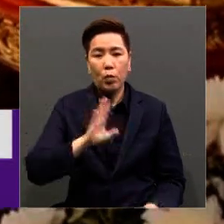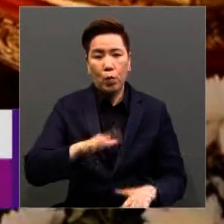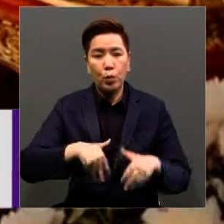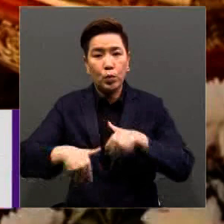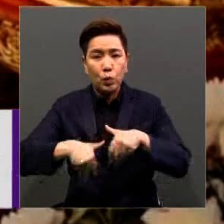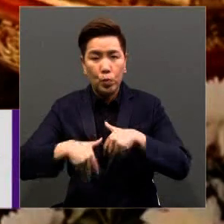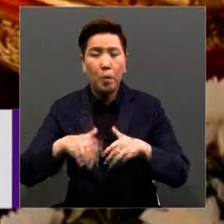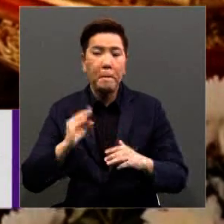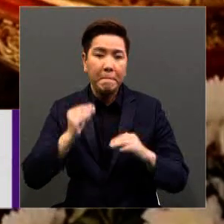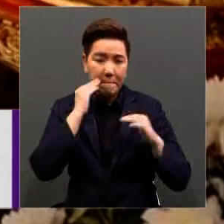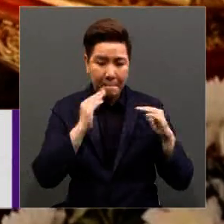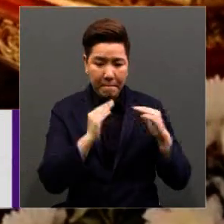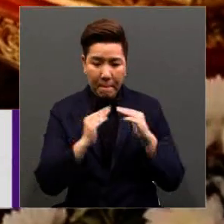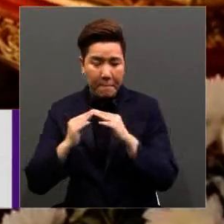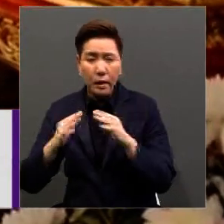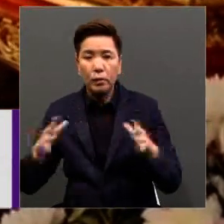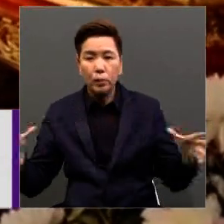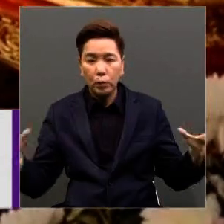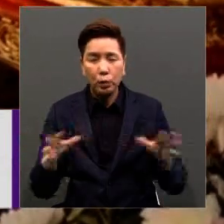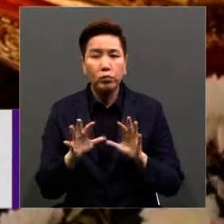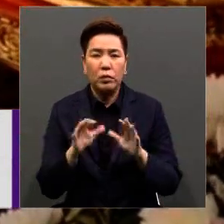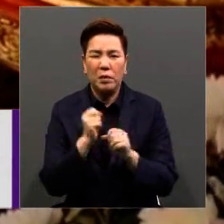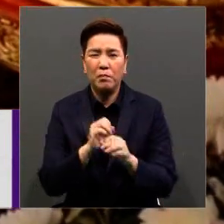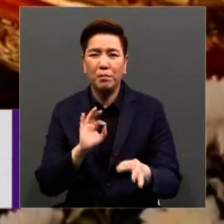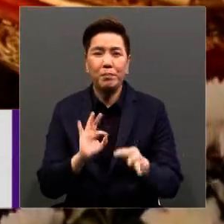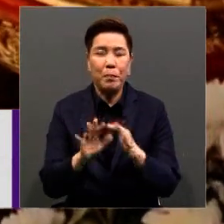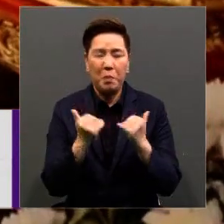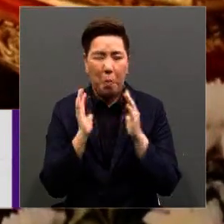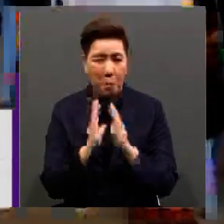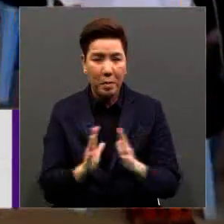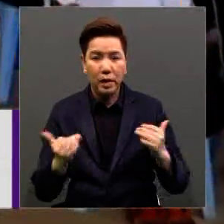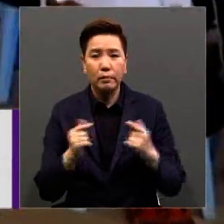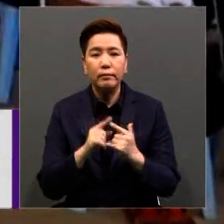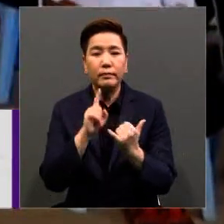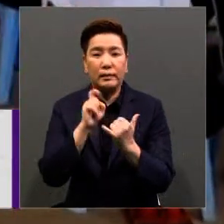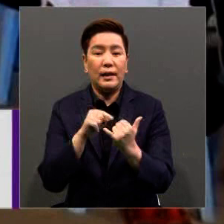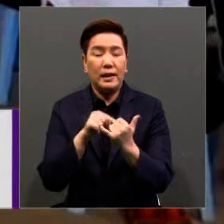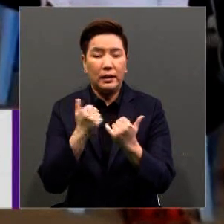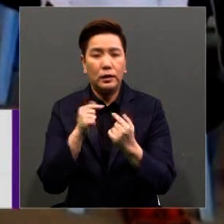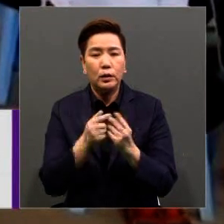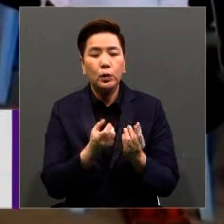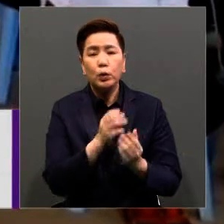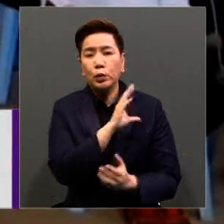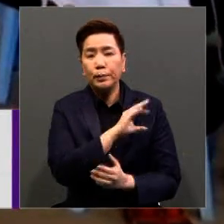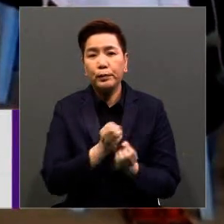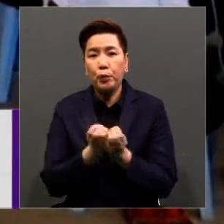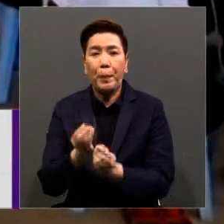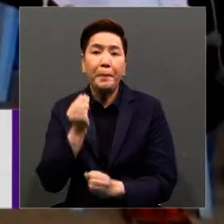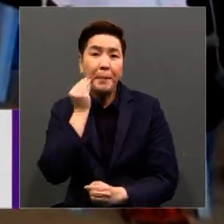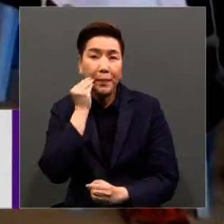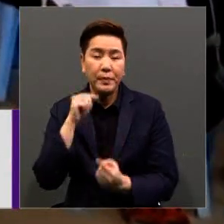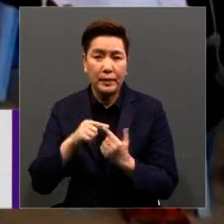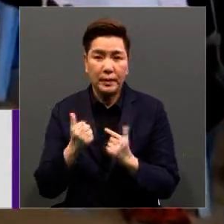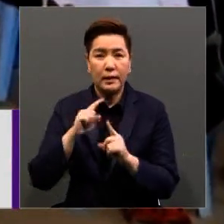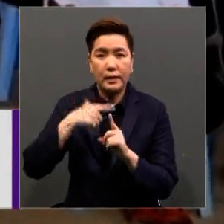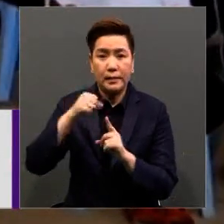นำชุมชนและชาวบ้านตำบลหนองยางเข้าร่วมพิธีเป็นจำนวนมากโดยร่างของนายพงสทรถูกส่งกลับมาถึงบ้านเกิดเมื่อวัน